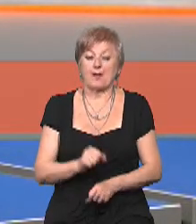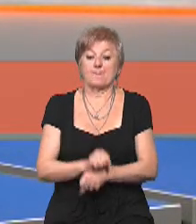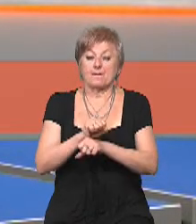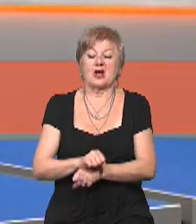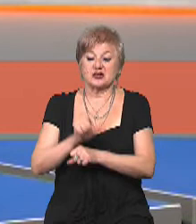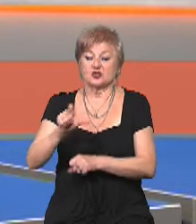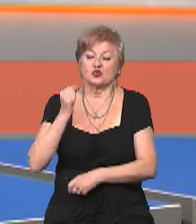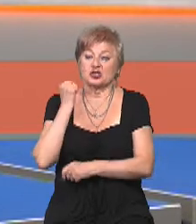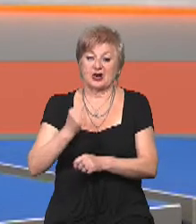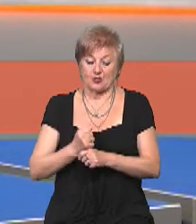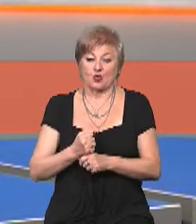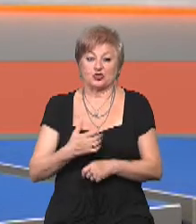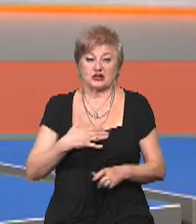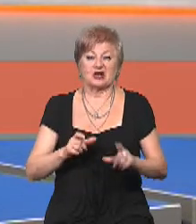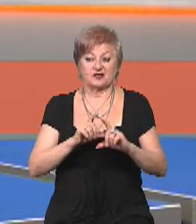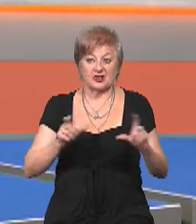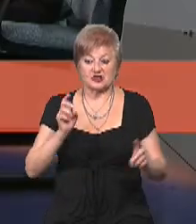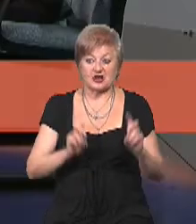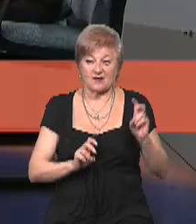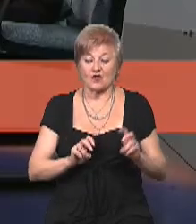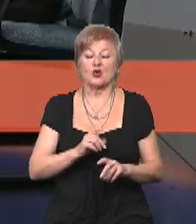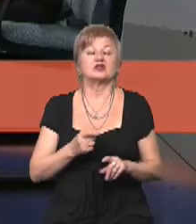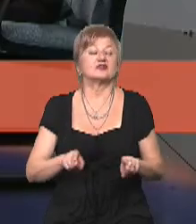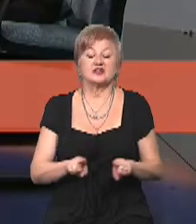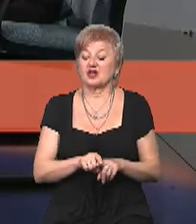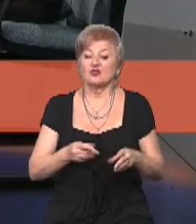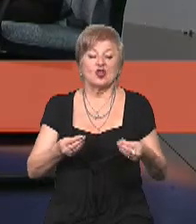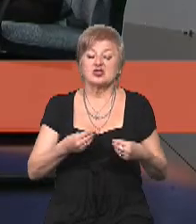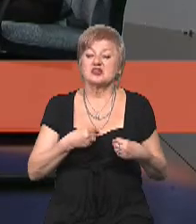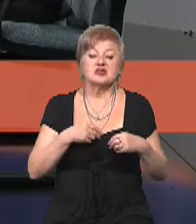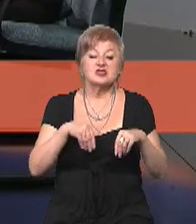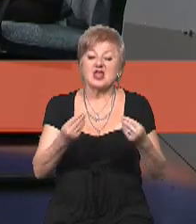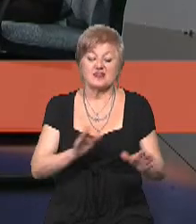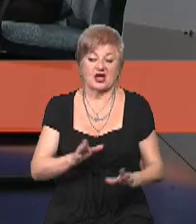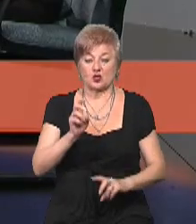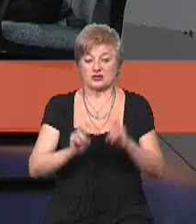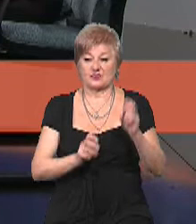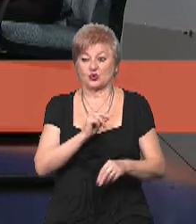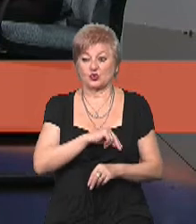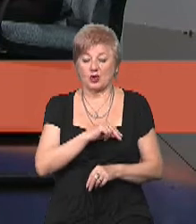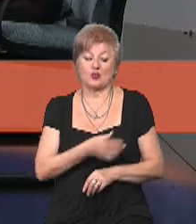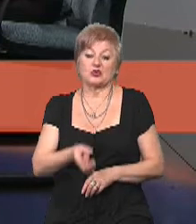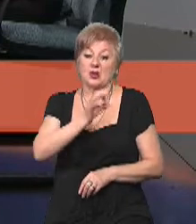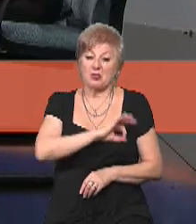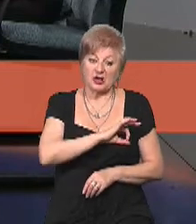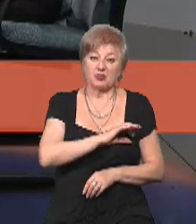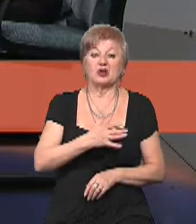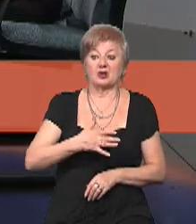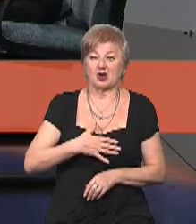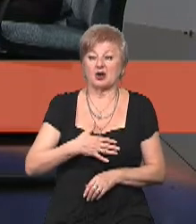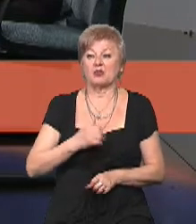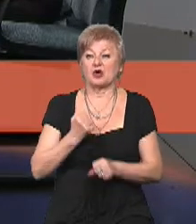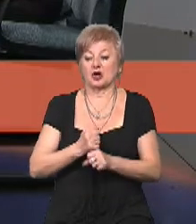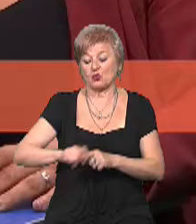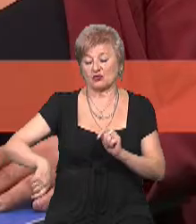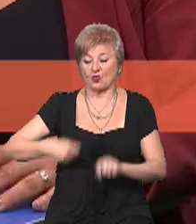бастующие работники комбината, это не дает работать комбінату в прибыль, і ми працюємо на сьогоднішній момент